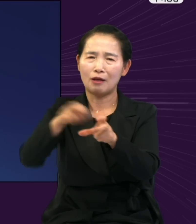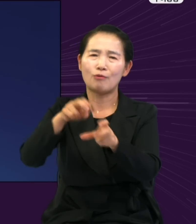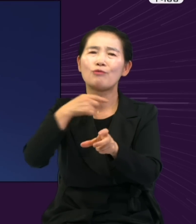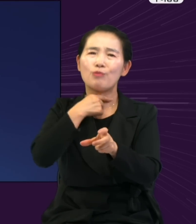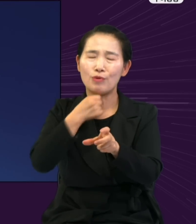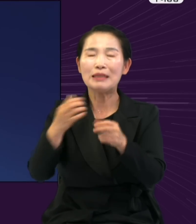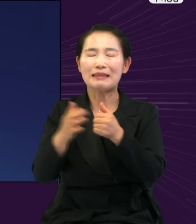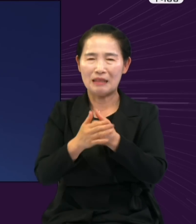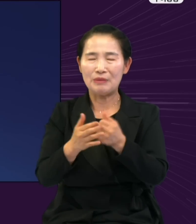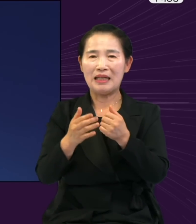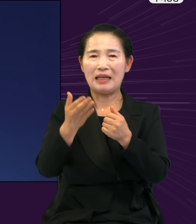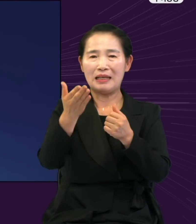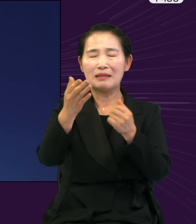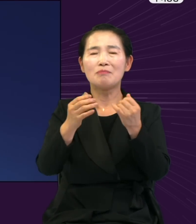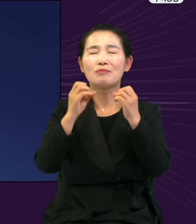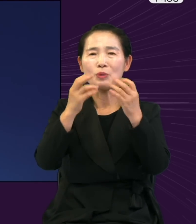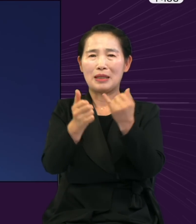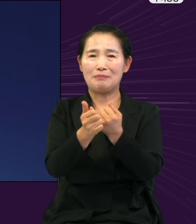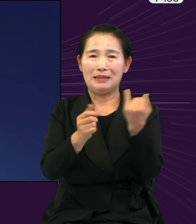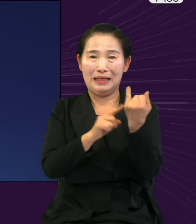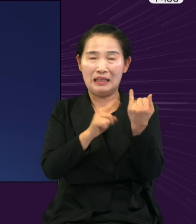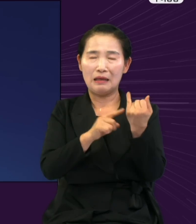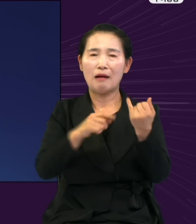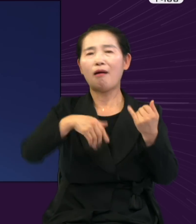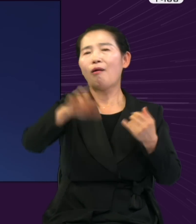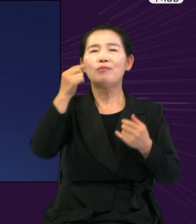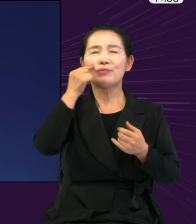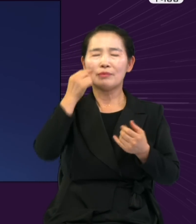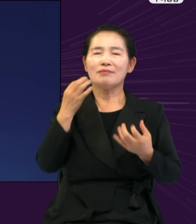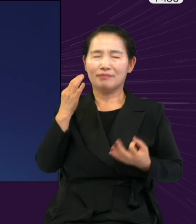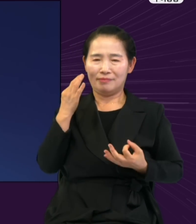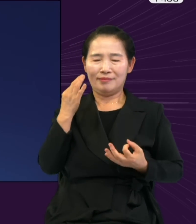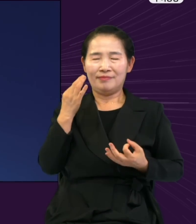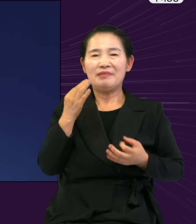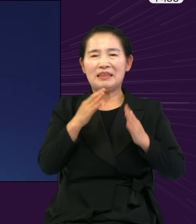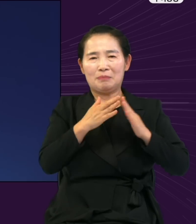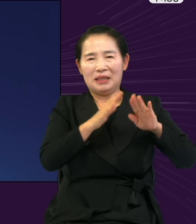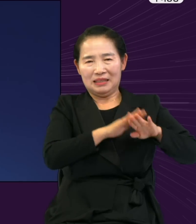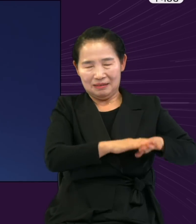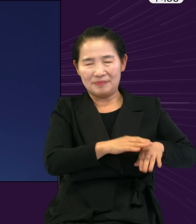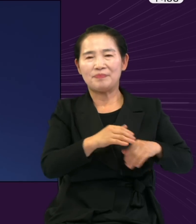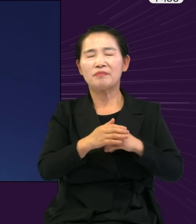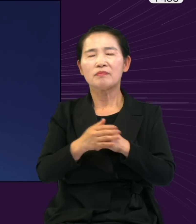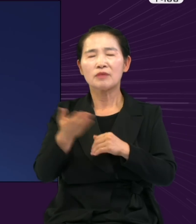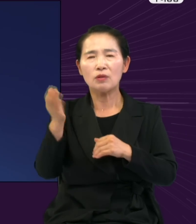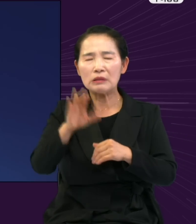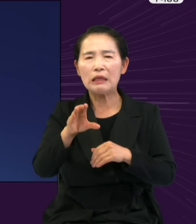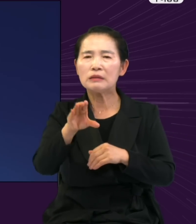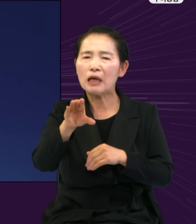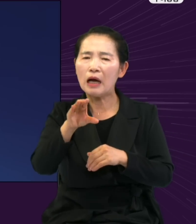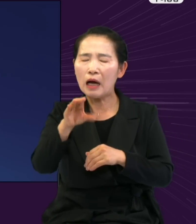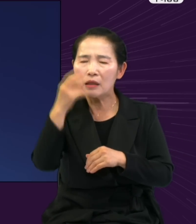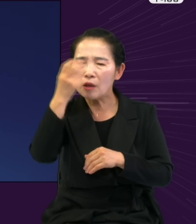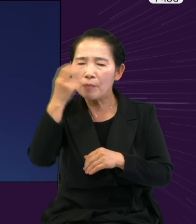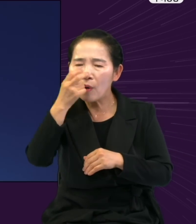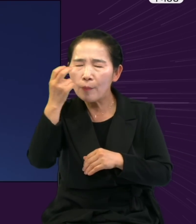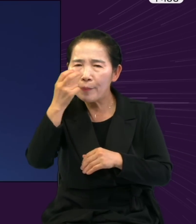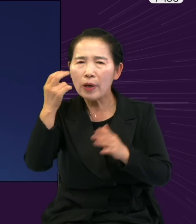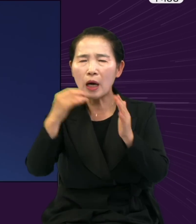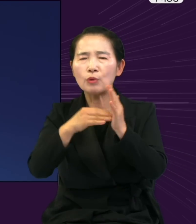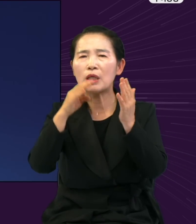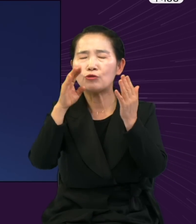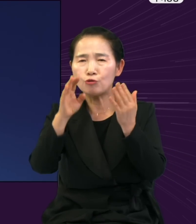전날 먼 여행을 위해서 신랑이 차량을 점검하고 돌아와서는 이렇게 말하는 거예요. 차가 좀 이상해. 그렇지만